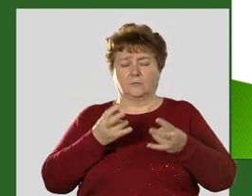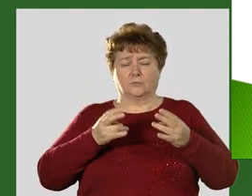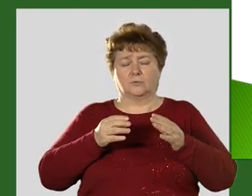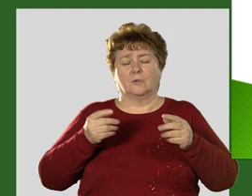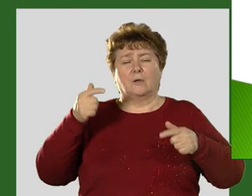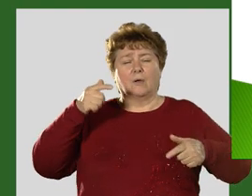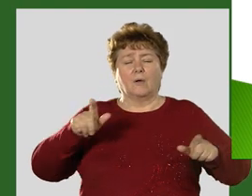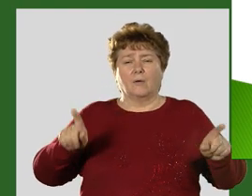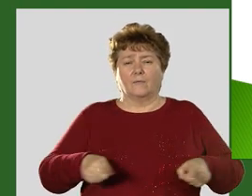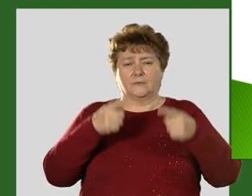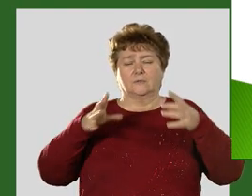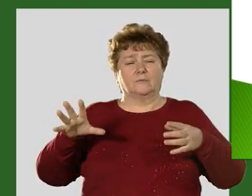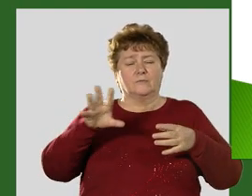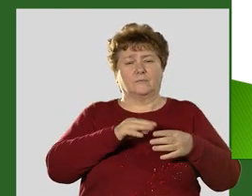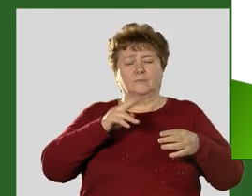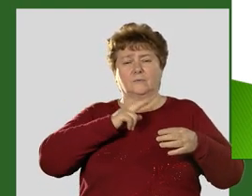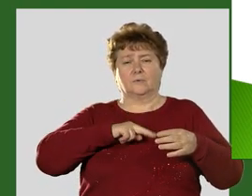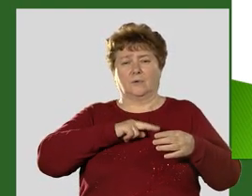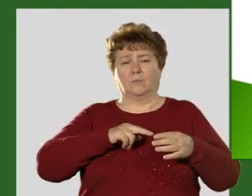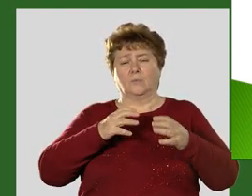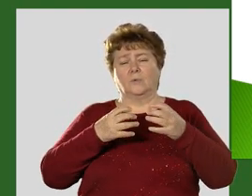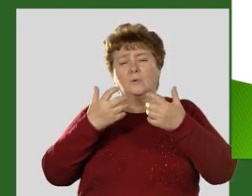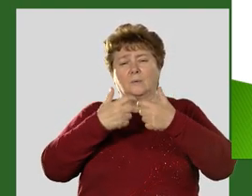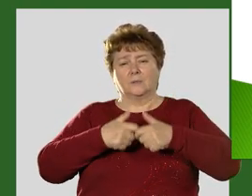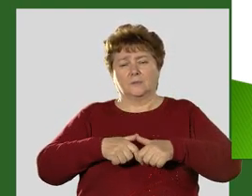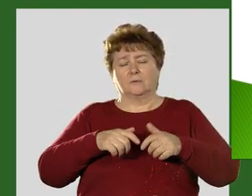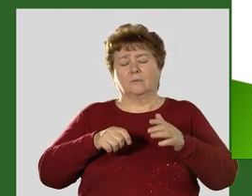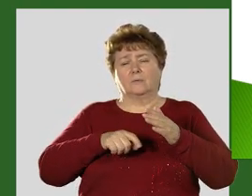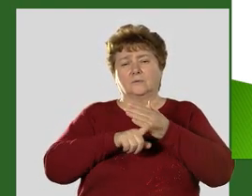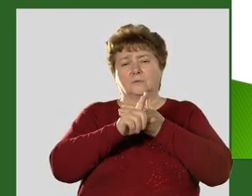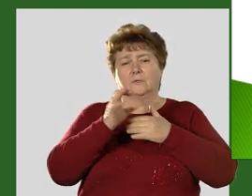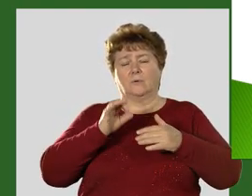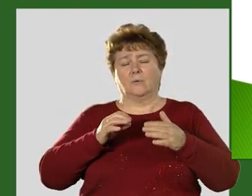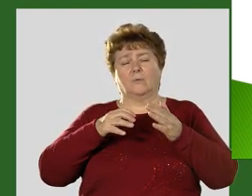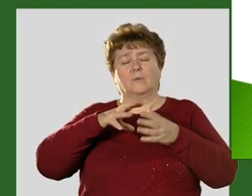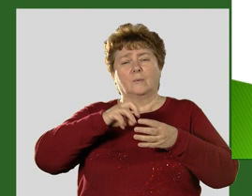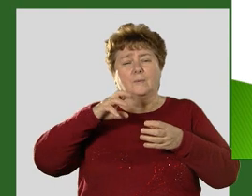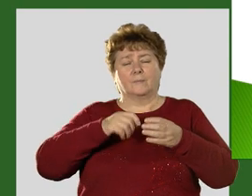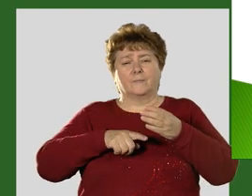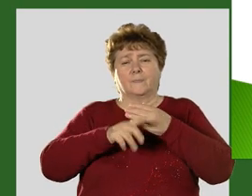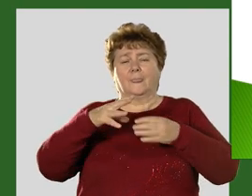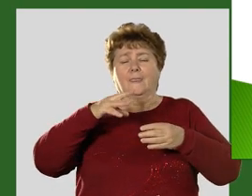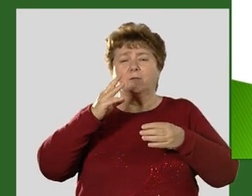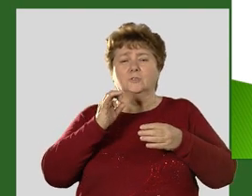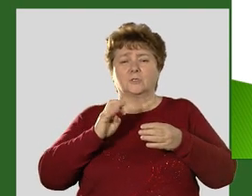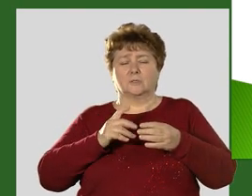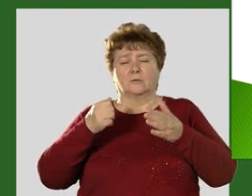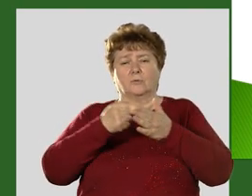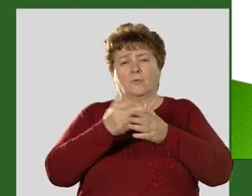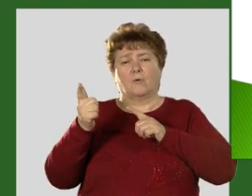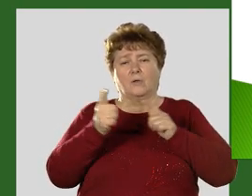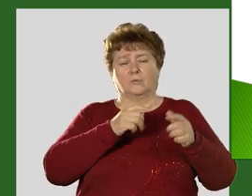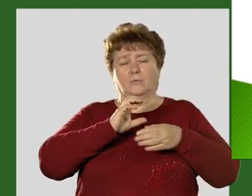необходимо восстановить полный цикл промышленного производства, начиная от переработки хлопка и шерсти до выпуска